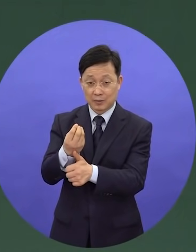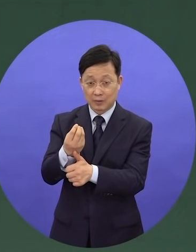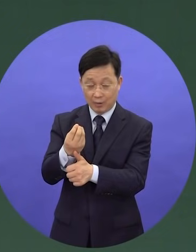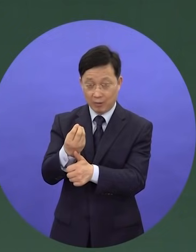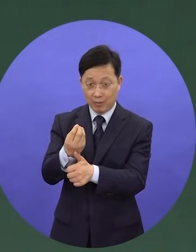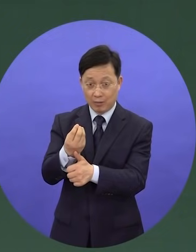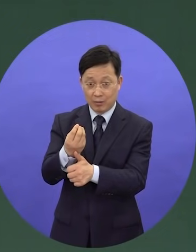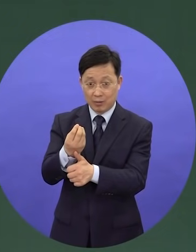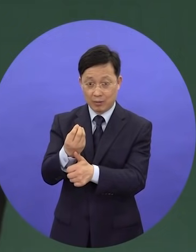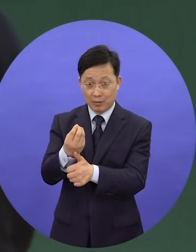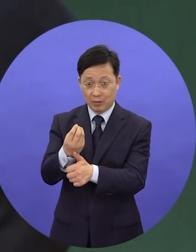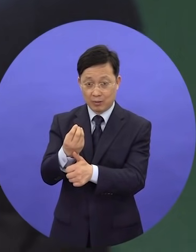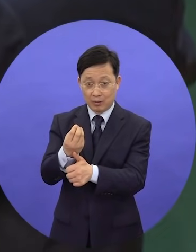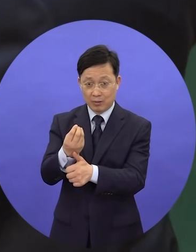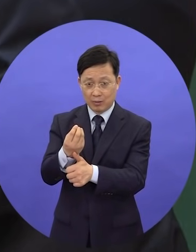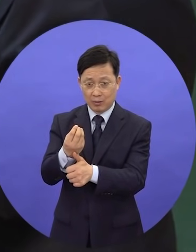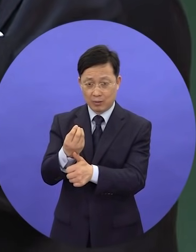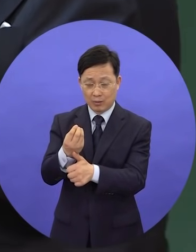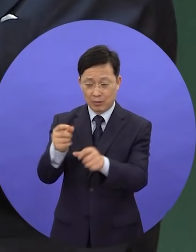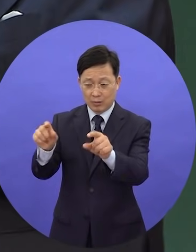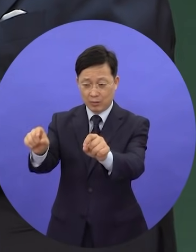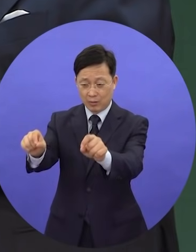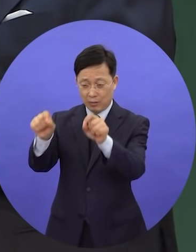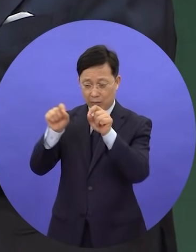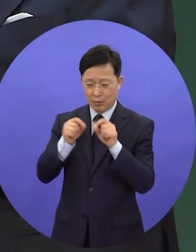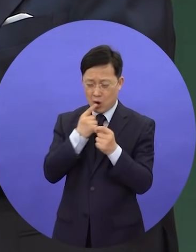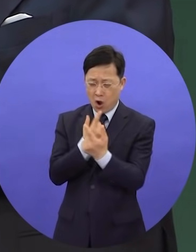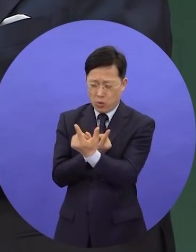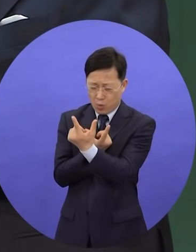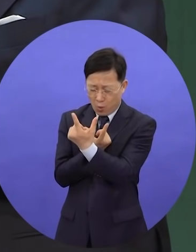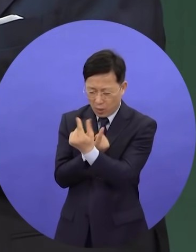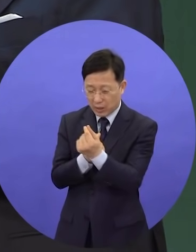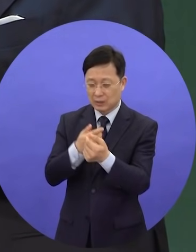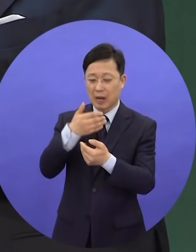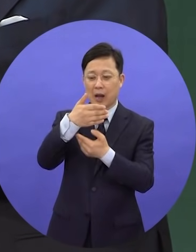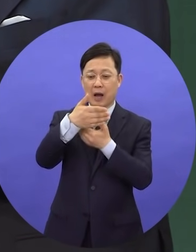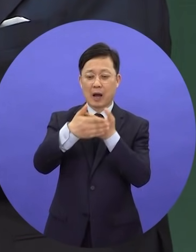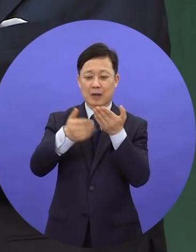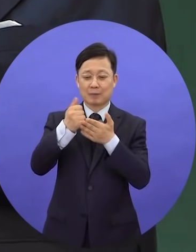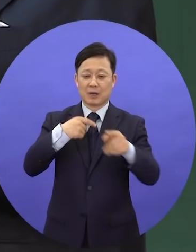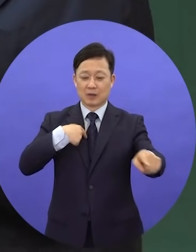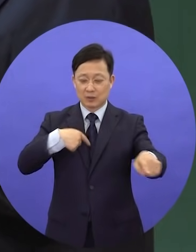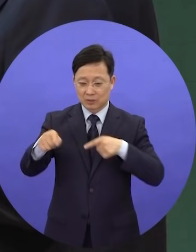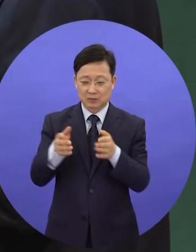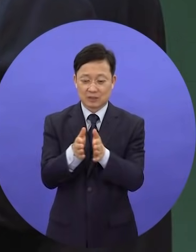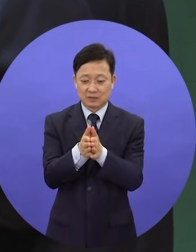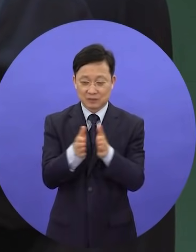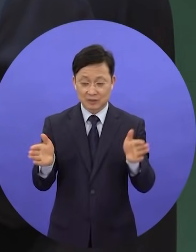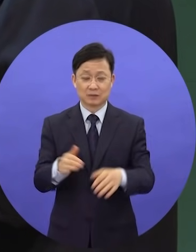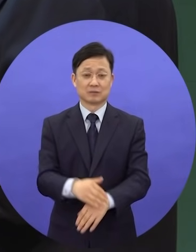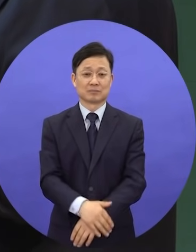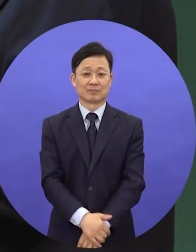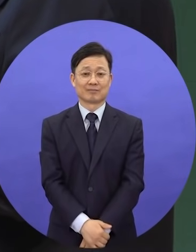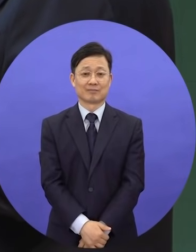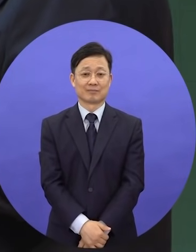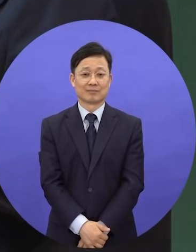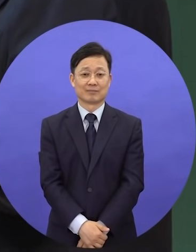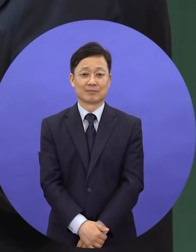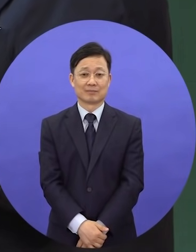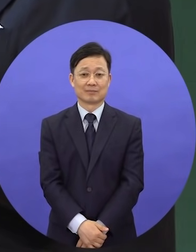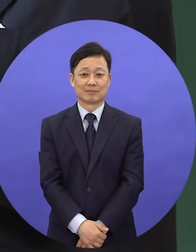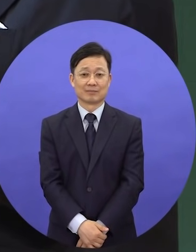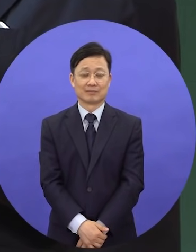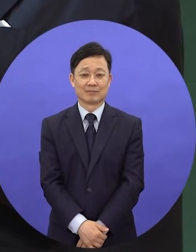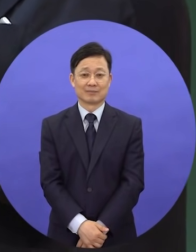우리와 똑같은 사람에게도 똑같은 역사가 지금 일어났단 말이야. And this fiery power came upon them and to those who were not in that place, they experienced the same blessing. Acts